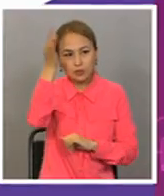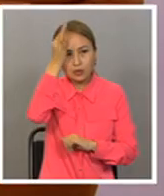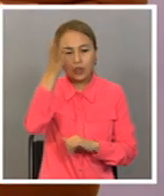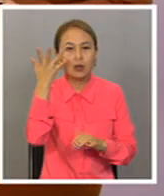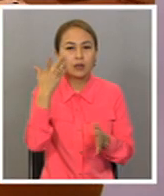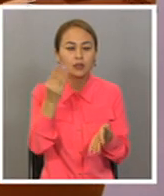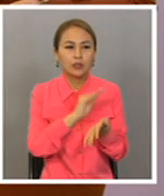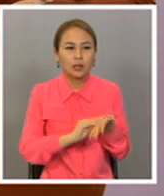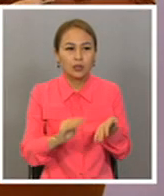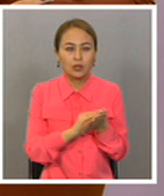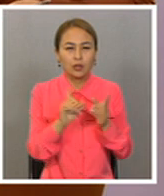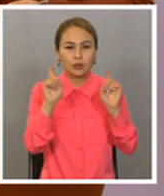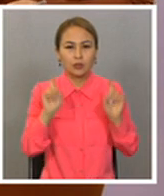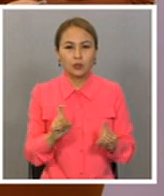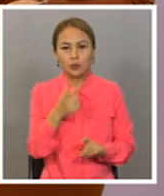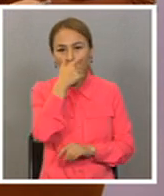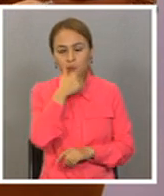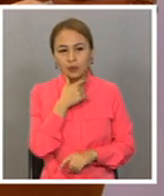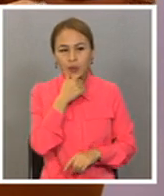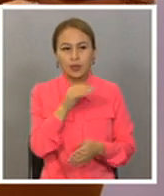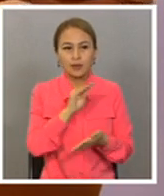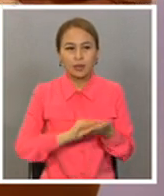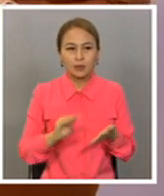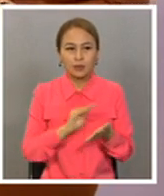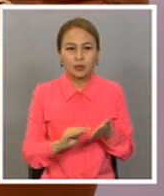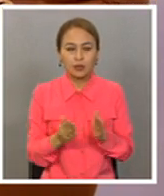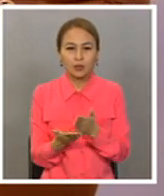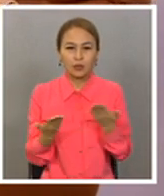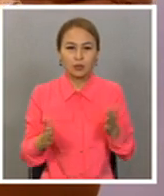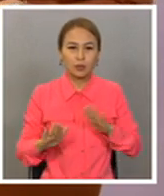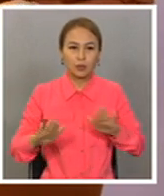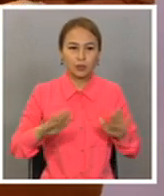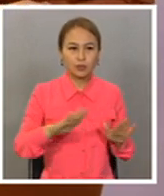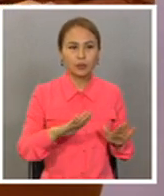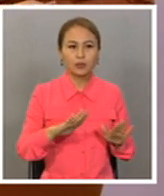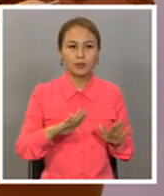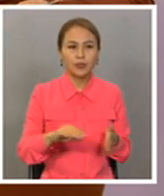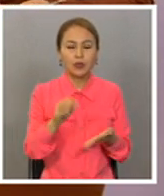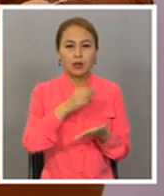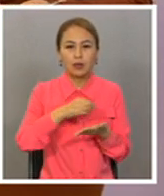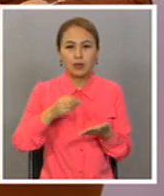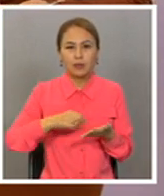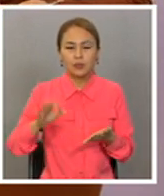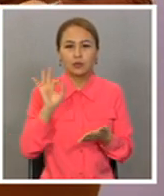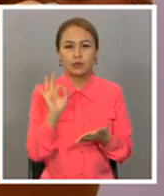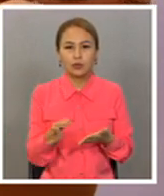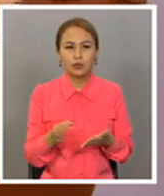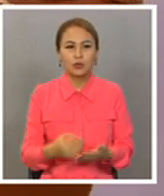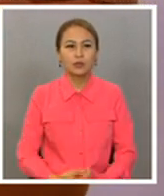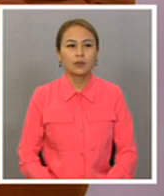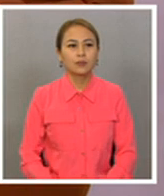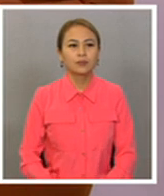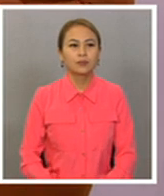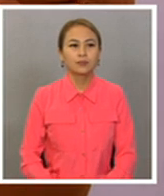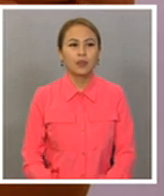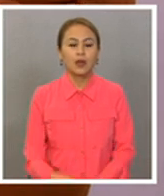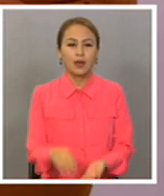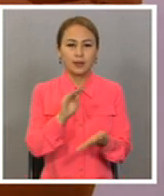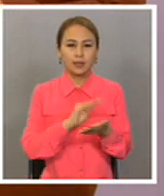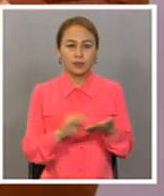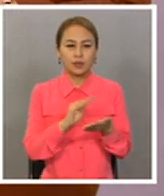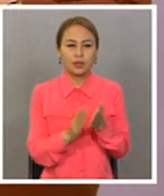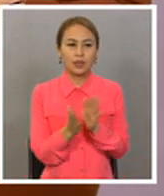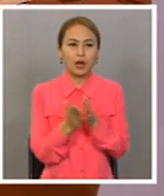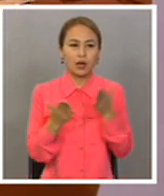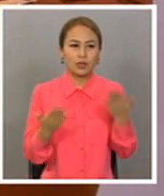жазғанда төзі отырыңдар. Дәптерді көлбеу қойыңдар. Қаламды дұрыс ұстаңдар. Дәптерді ашып,